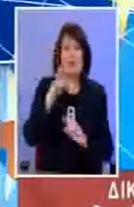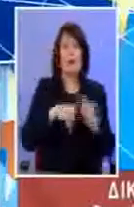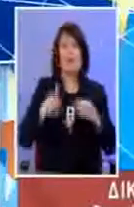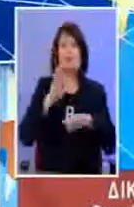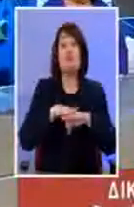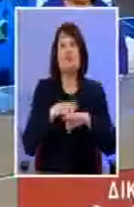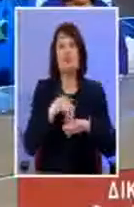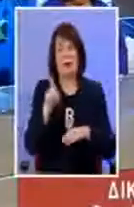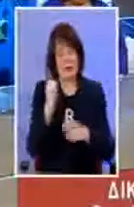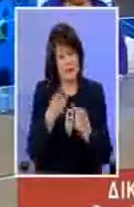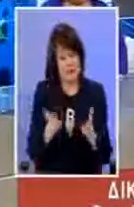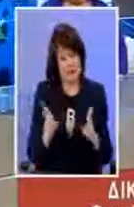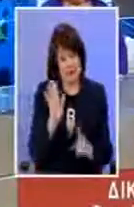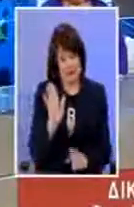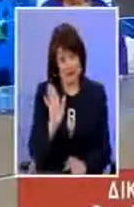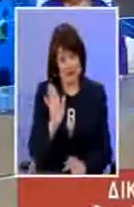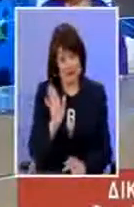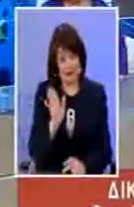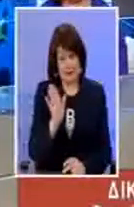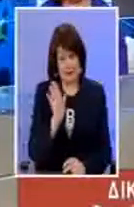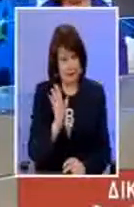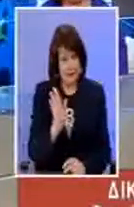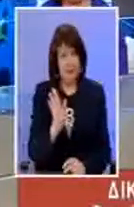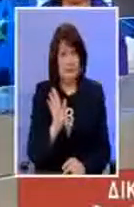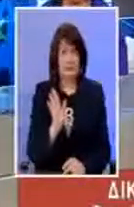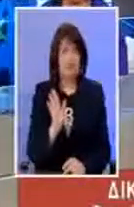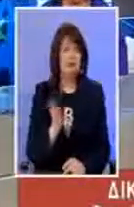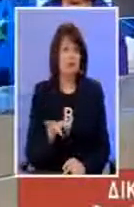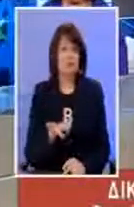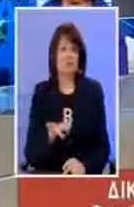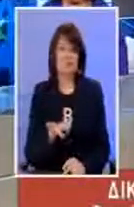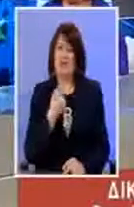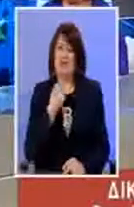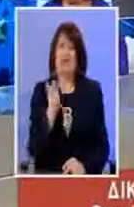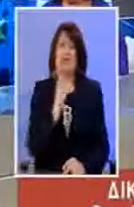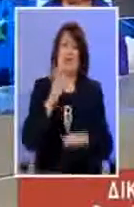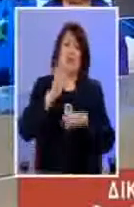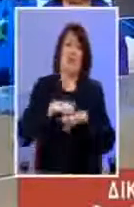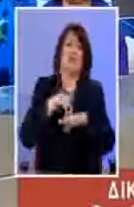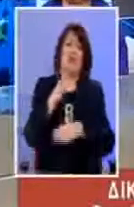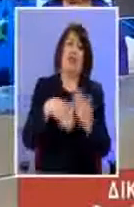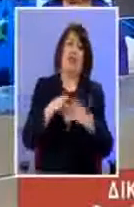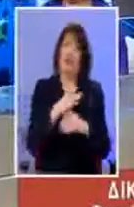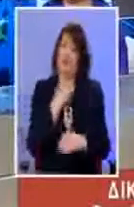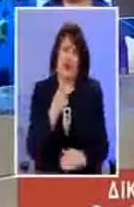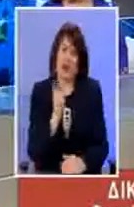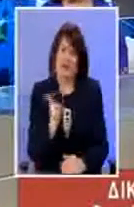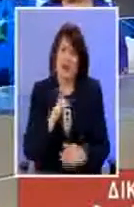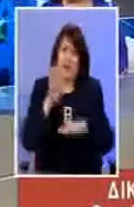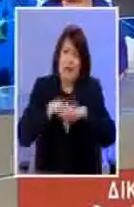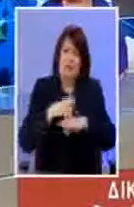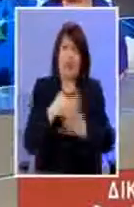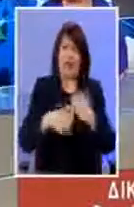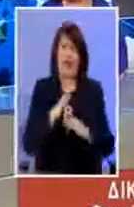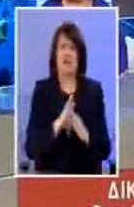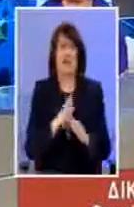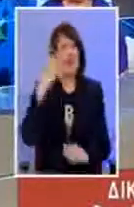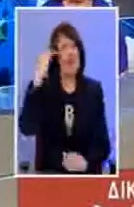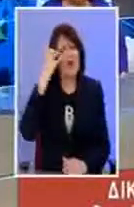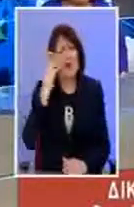Κυμπουρόπουλε. Επιτρέψτε μου να σας πω. Η θεωρία του. Κανείς δεν νομίζει στην κοινωνία ότι φταίει. Κανείς δεν είπε ότι φταίμε. Ούτε η θεωρία ότι